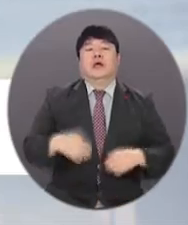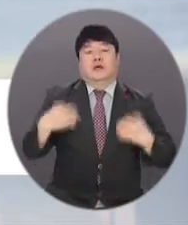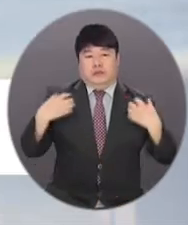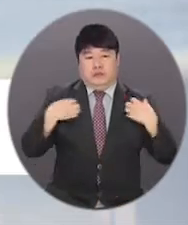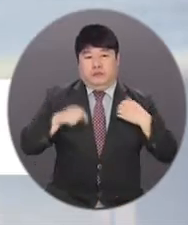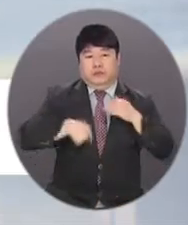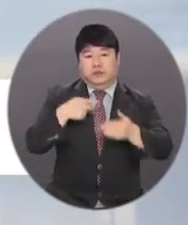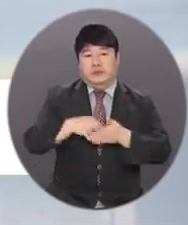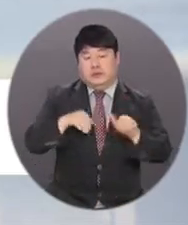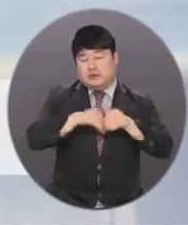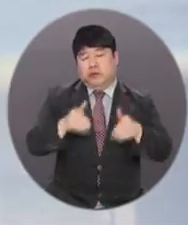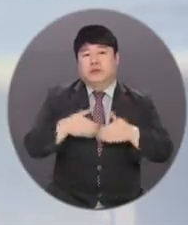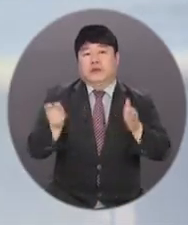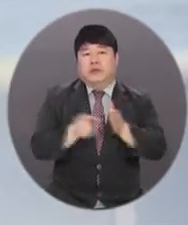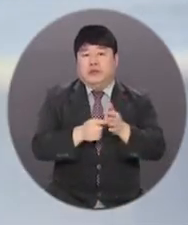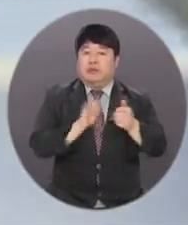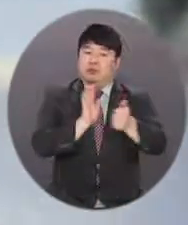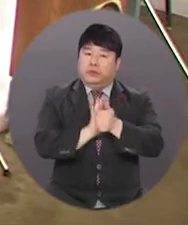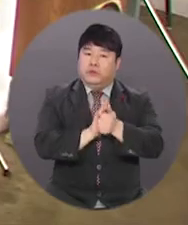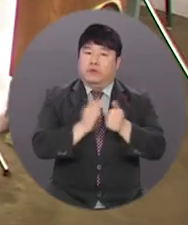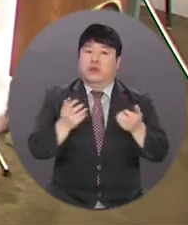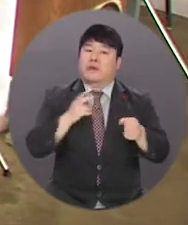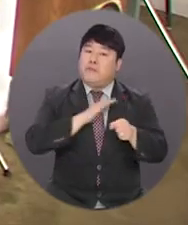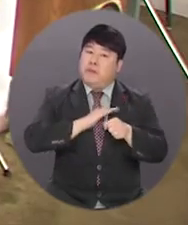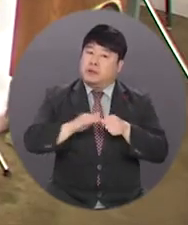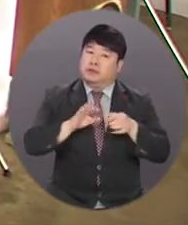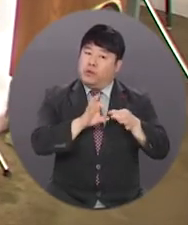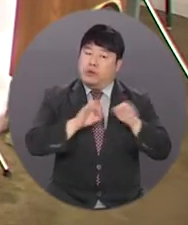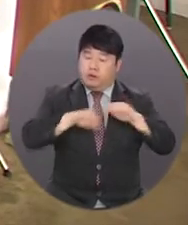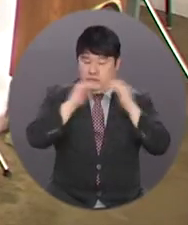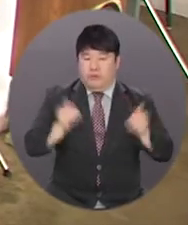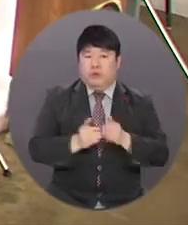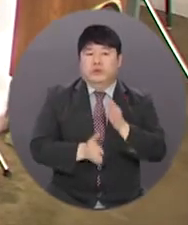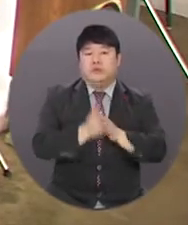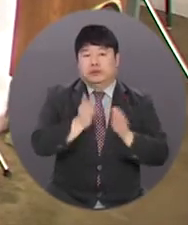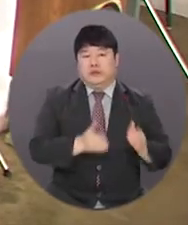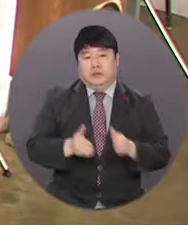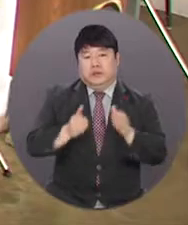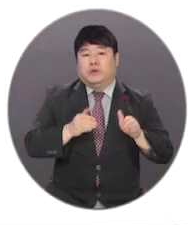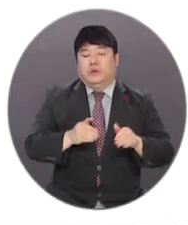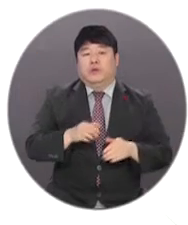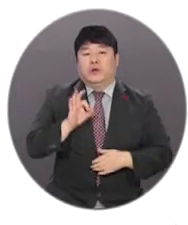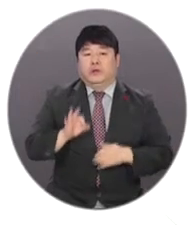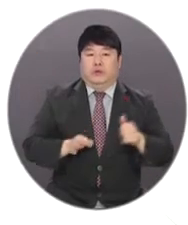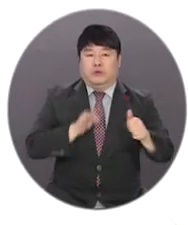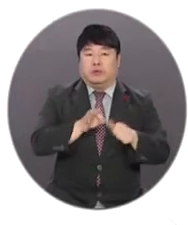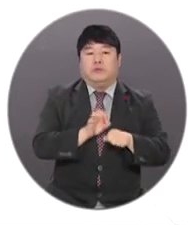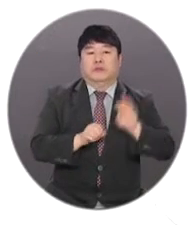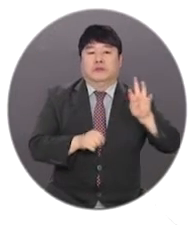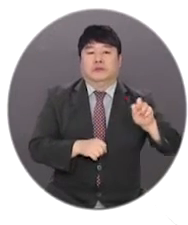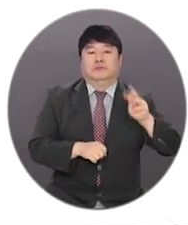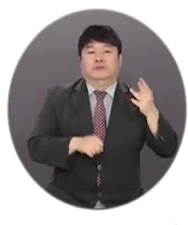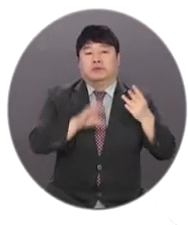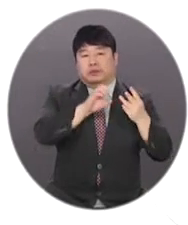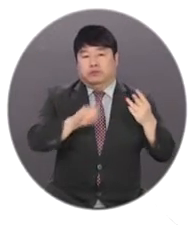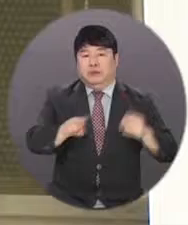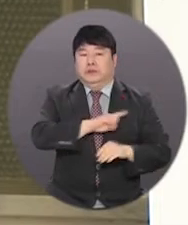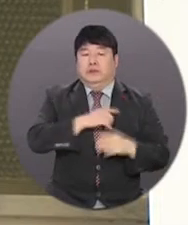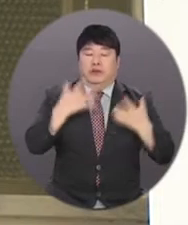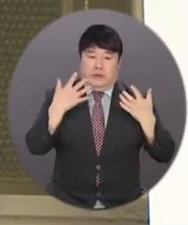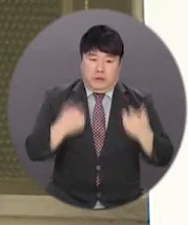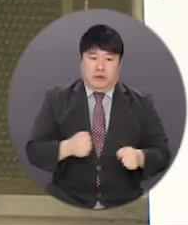정부나 자치단체의 긴급 지원 방식과 관련해서는 모든 시도민의 금전 지급이 33%로 가장